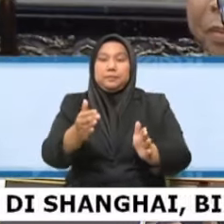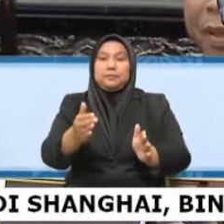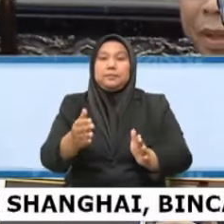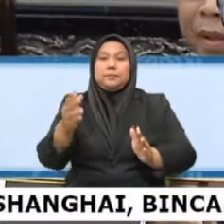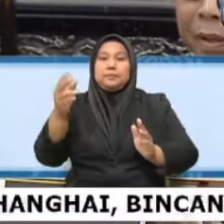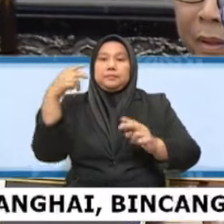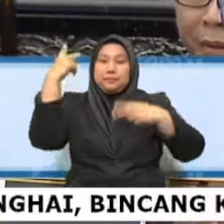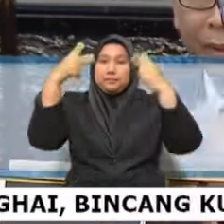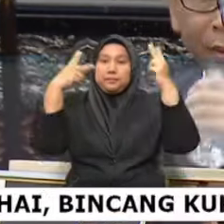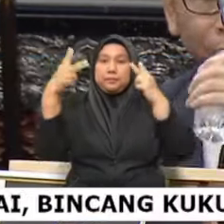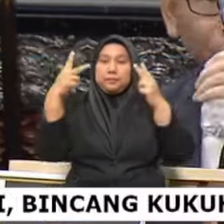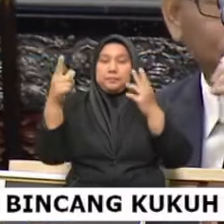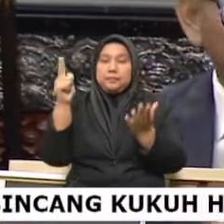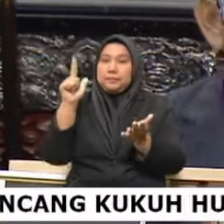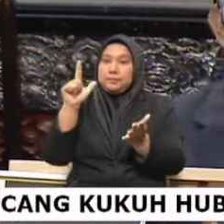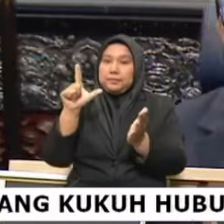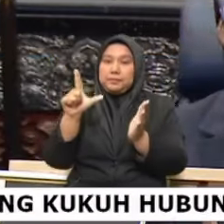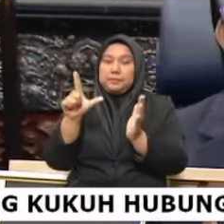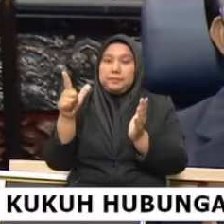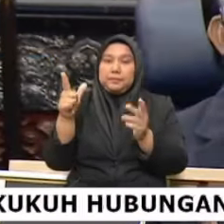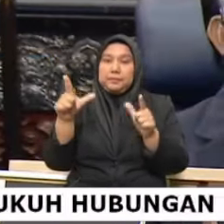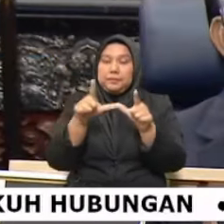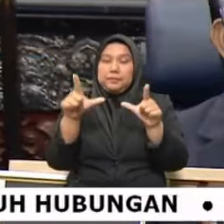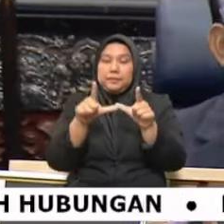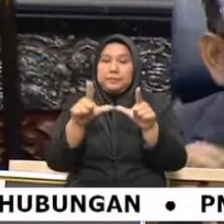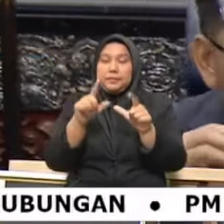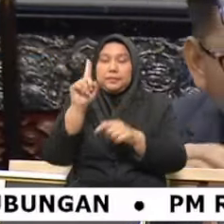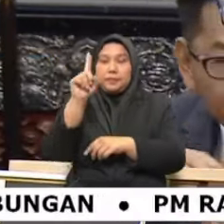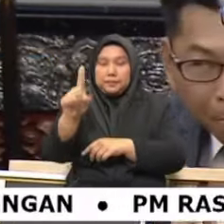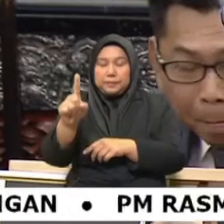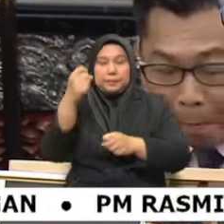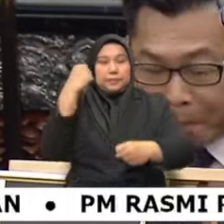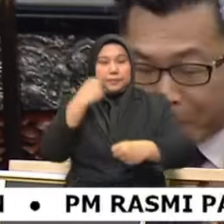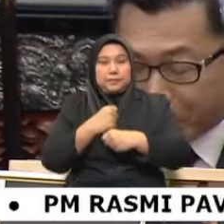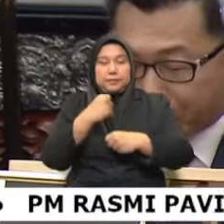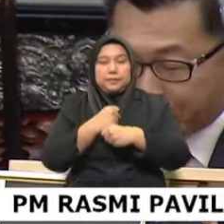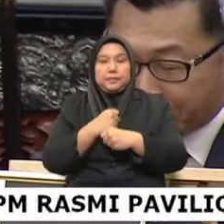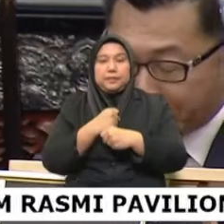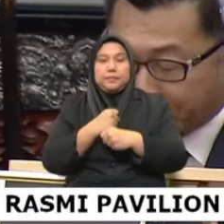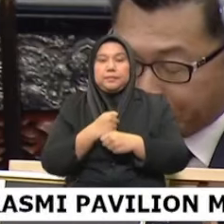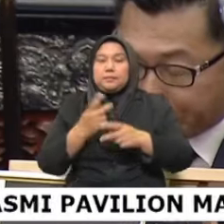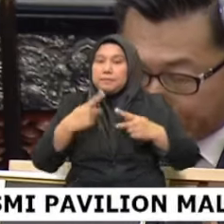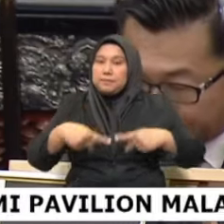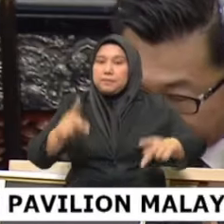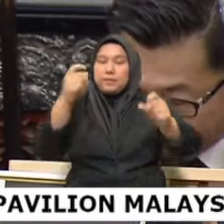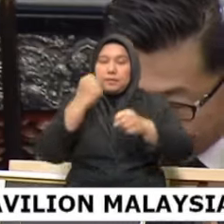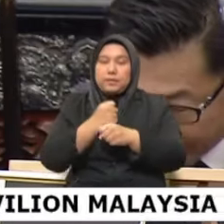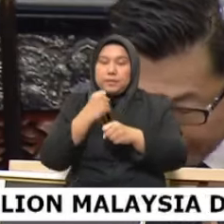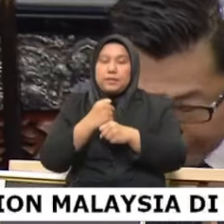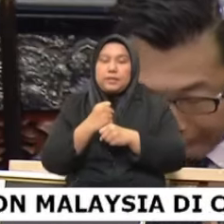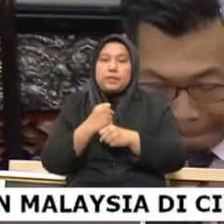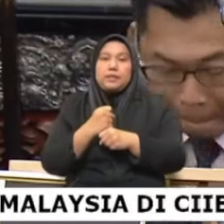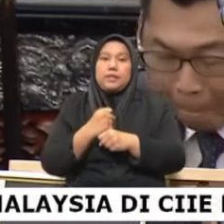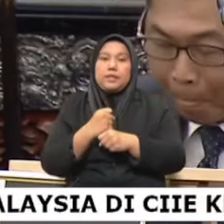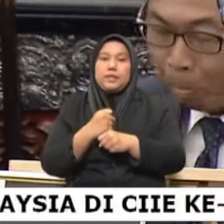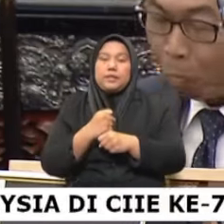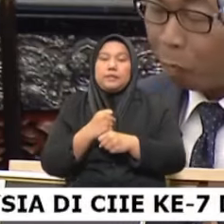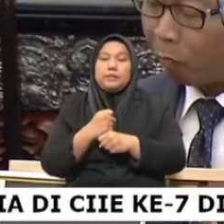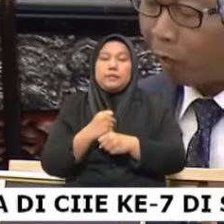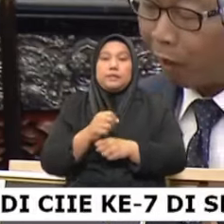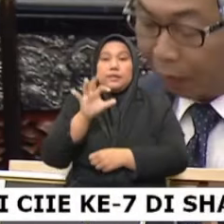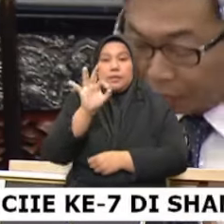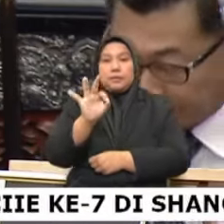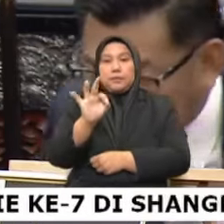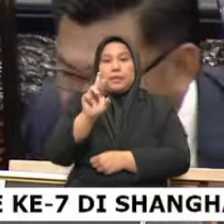berlesen di bawah Akta 482 merupakan satu profession dalam memberi peluang pekerjaan kepada hampir